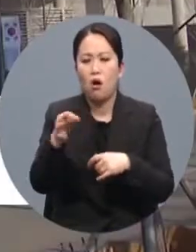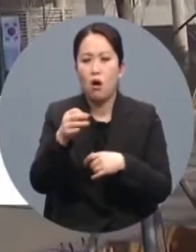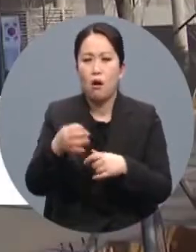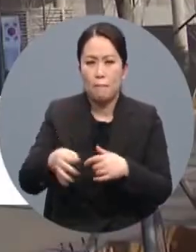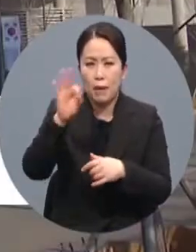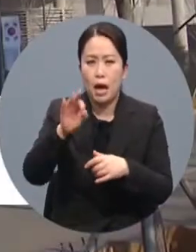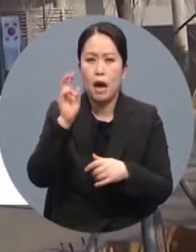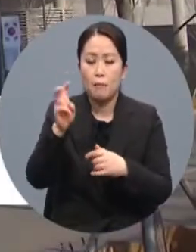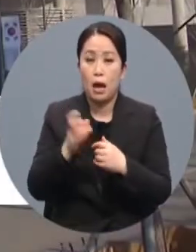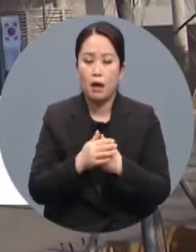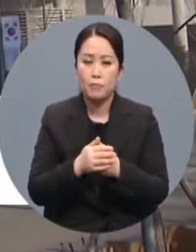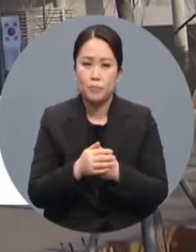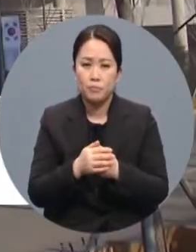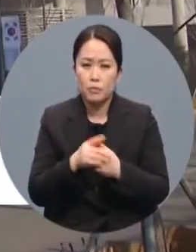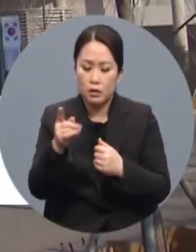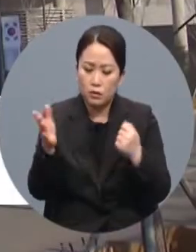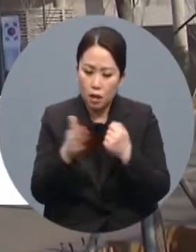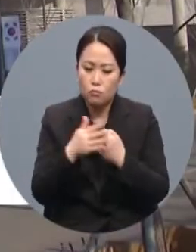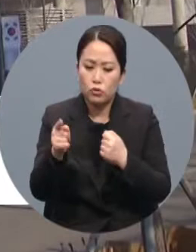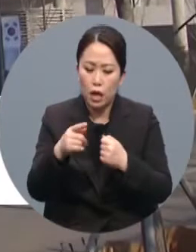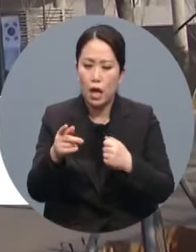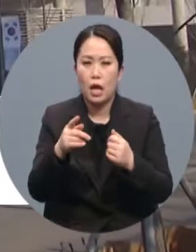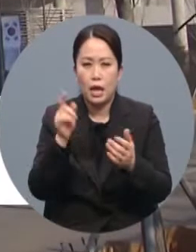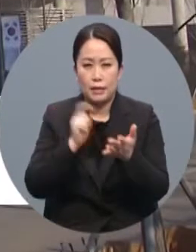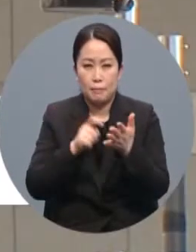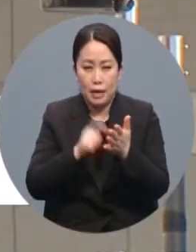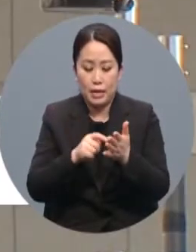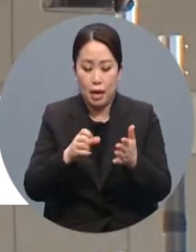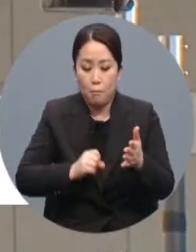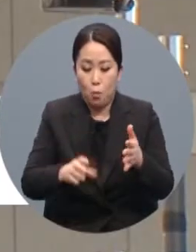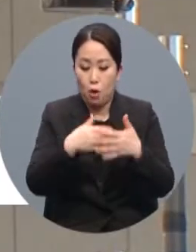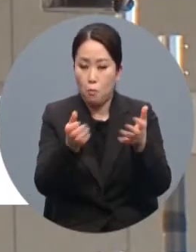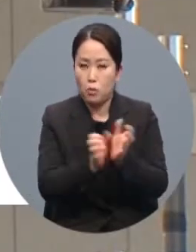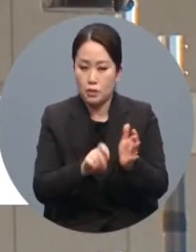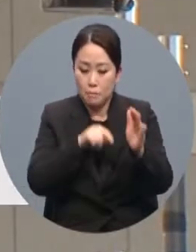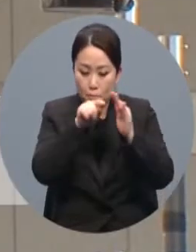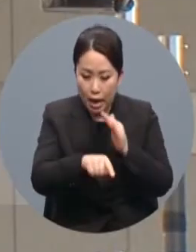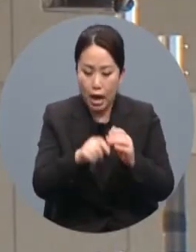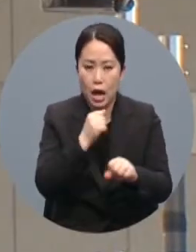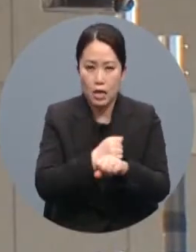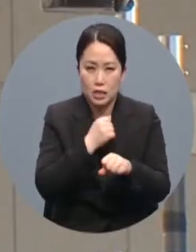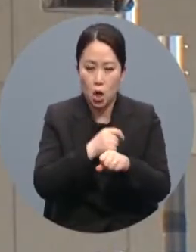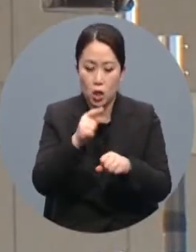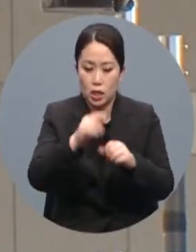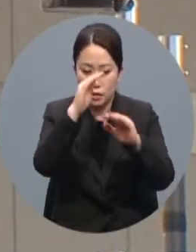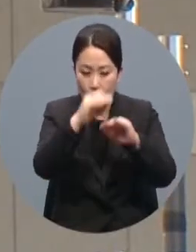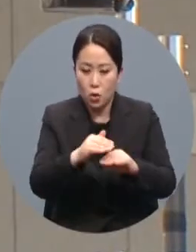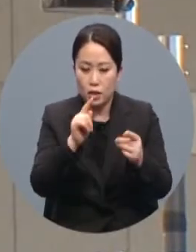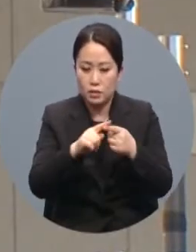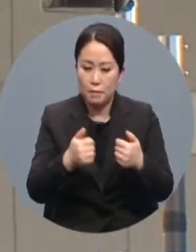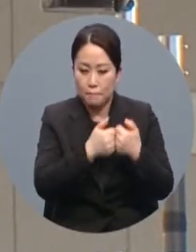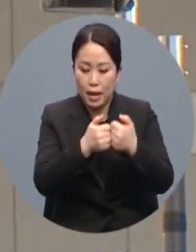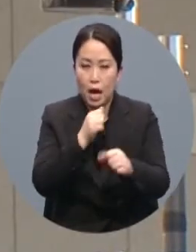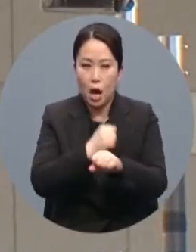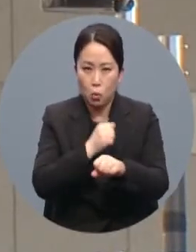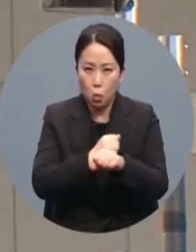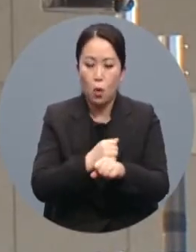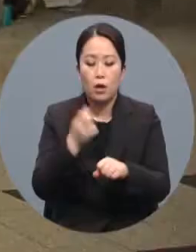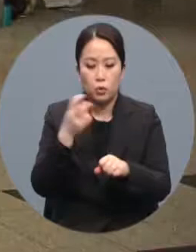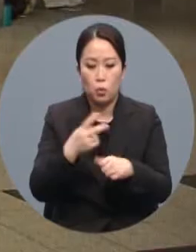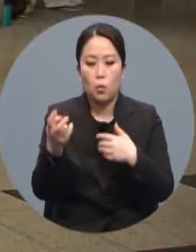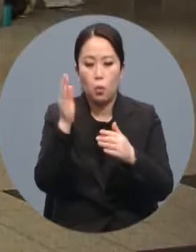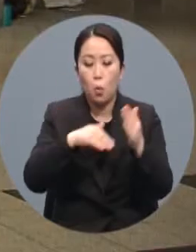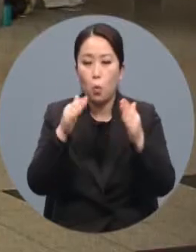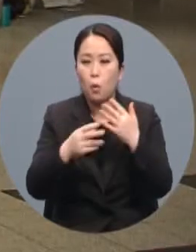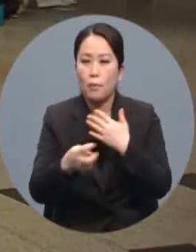상황 부산시는 급하게 북원 복지부 를 방문해 이 사안을 논의하고 보험자 변화를 위한 지원을 요청했습니다